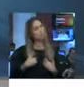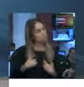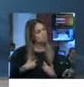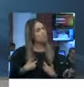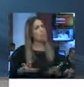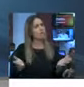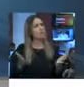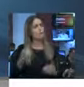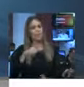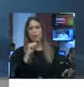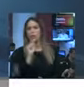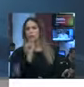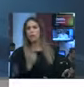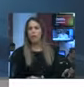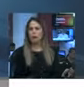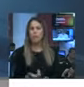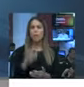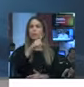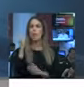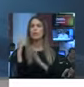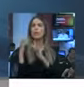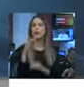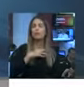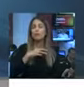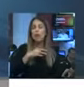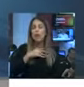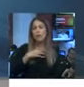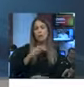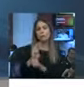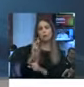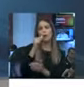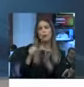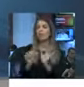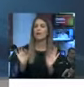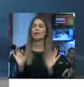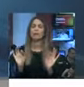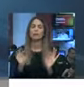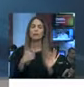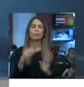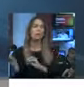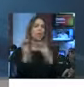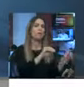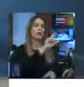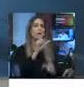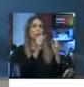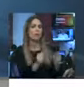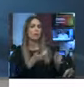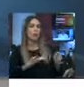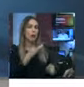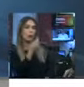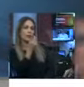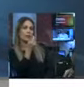הכסף שלנו, את המאות מיליארדים, אני לא שם אצלכם. אני שם בחברות הביטוח, אני מקבל כסף עבור השקעות